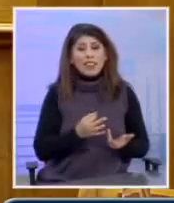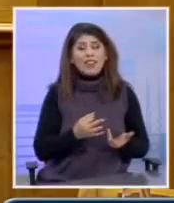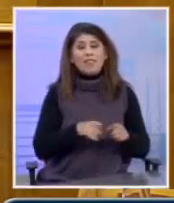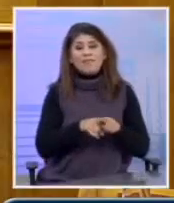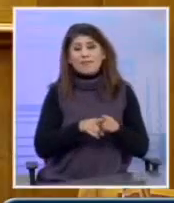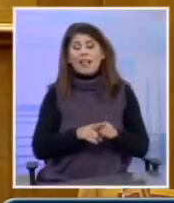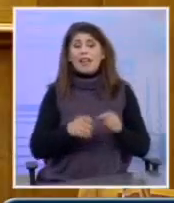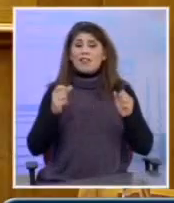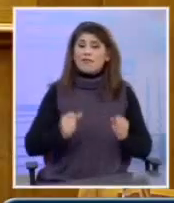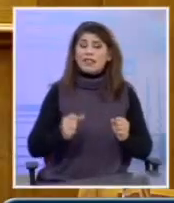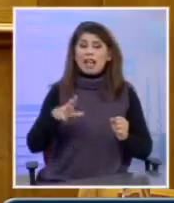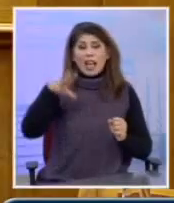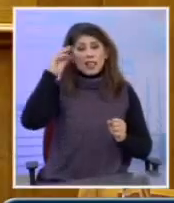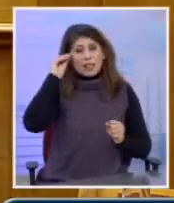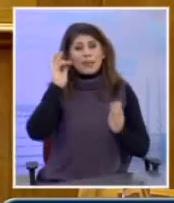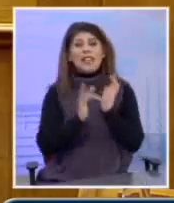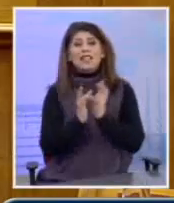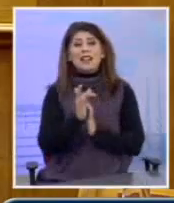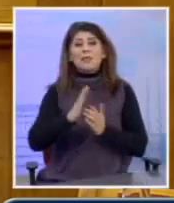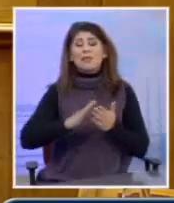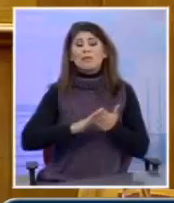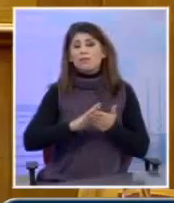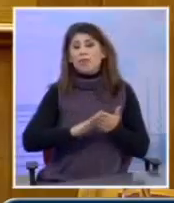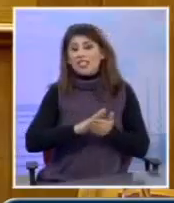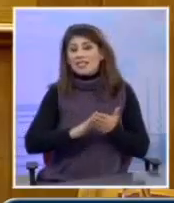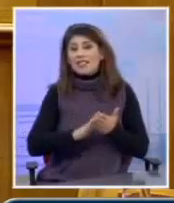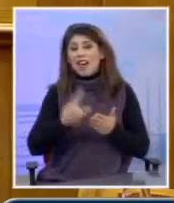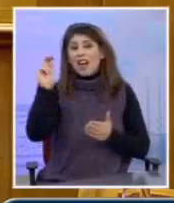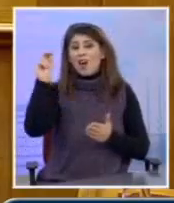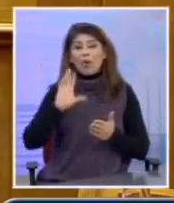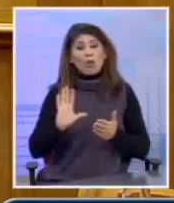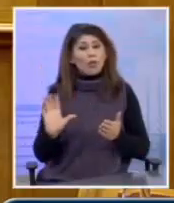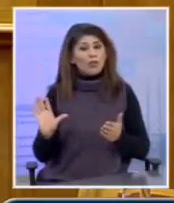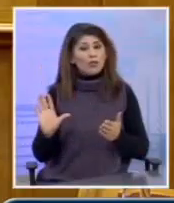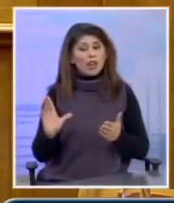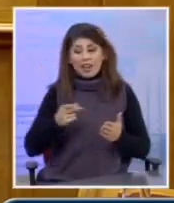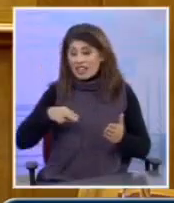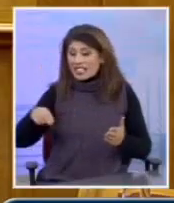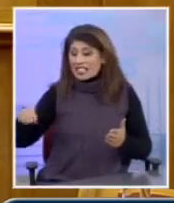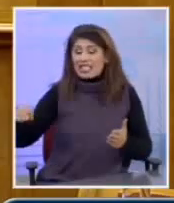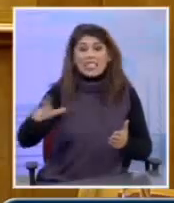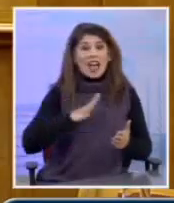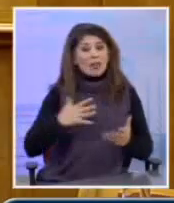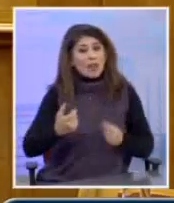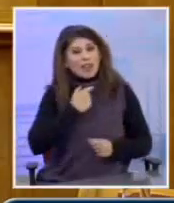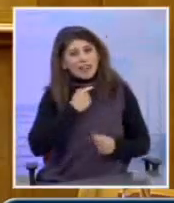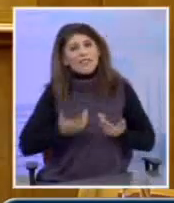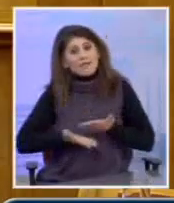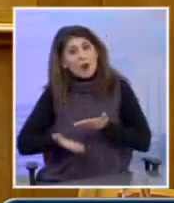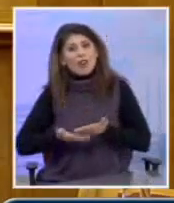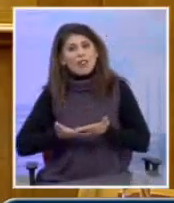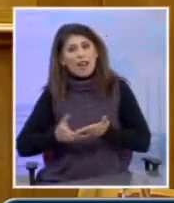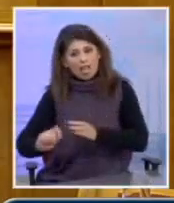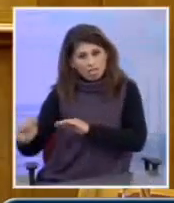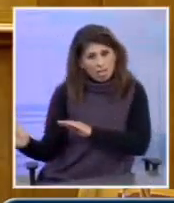με τη βασική αντίληψη του χριστιανισμού και της Ορθοδοξίας, ότι στον συνάνθρωπο που έχει ανάγκη του δίνουμε βοήθεια και δεν τον πεντάμε